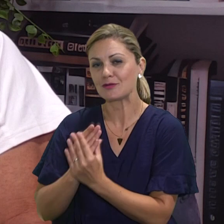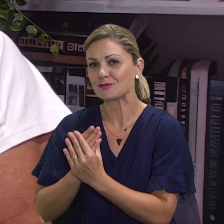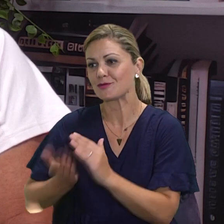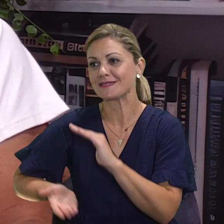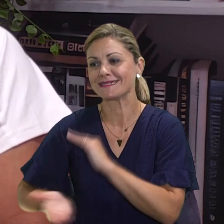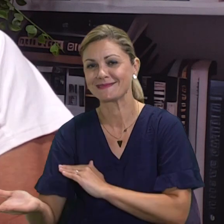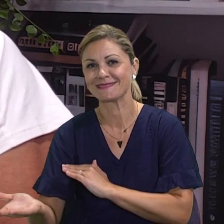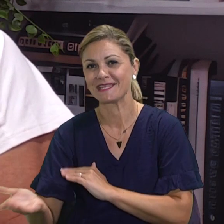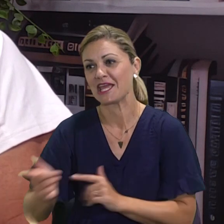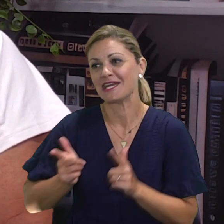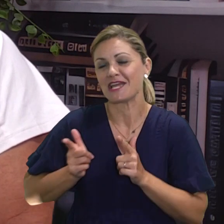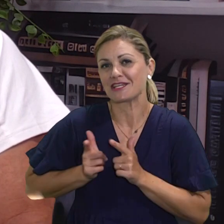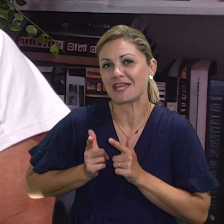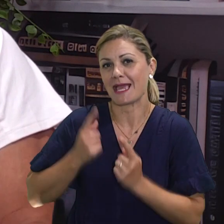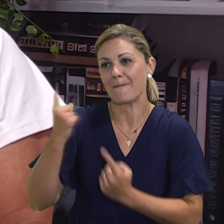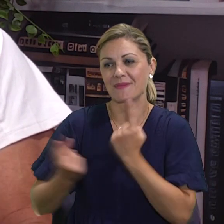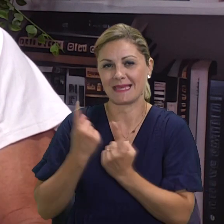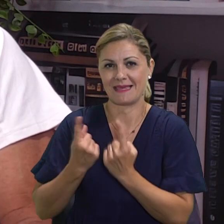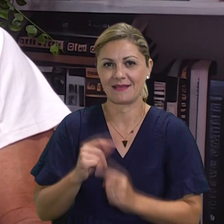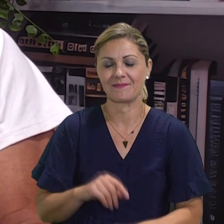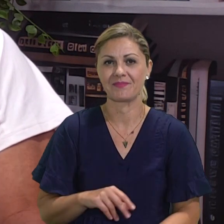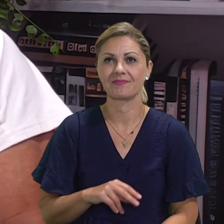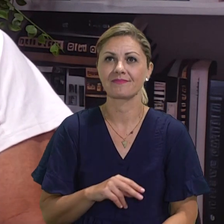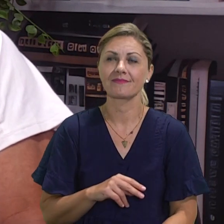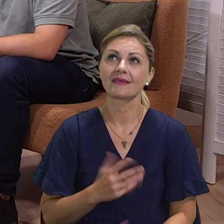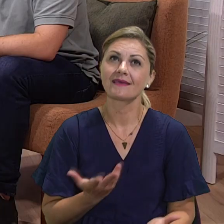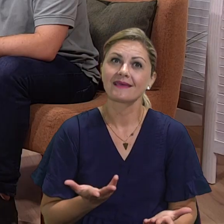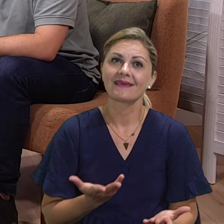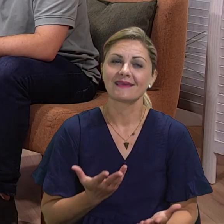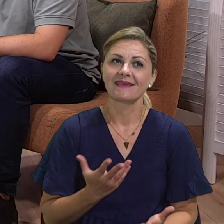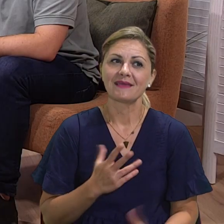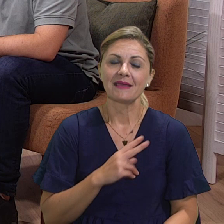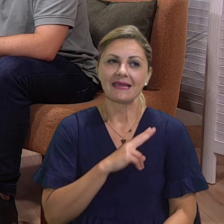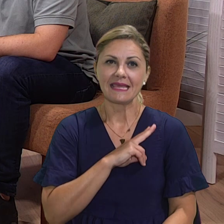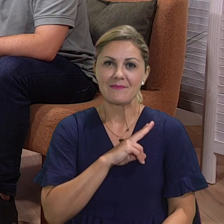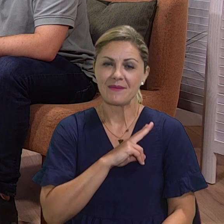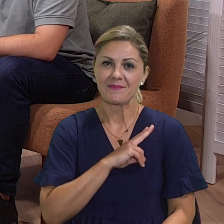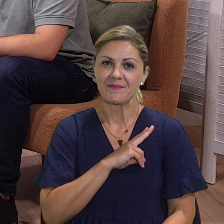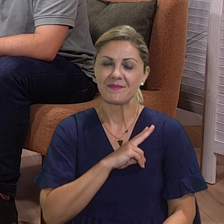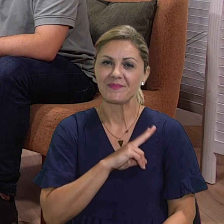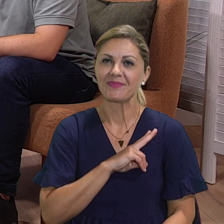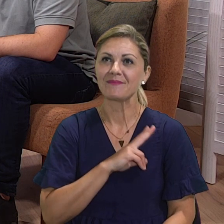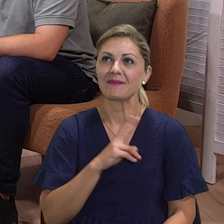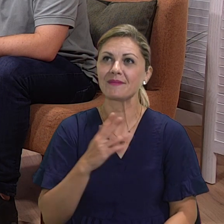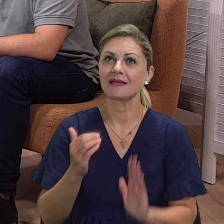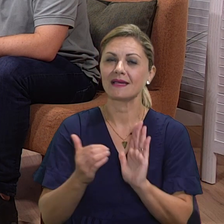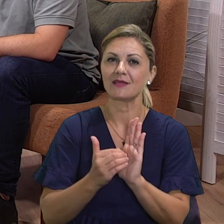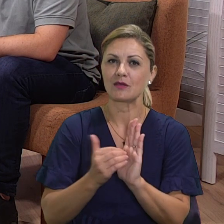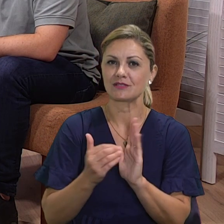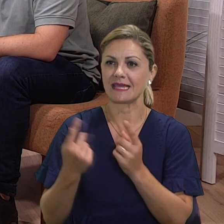riječnik. I to stoji onda u škafetinu. Isto tako, za djecu bi navolio, ima, kako oni sad uzimaju